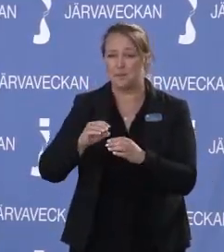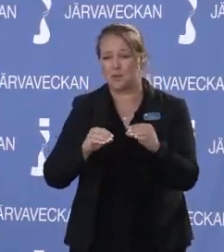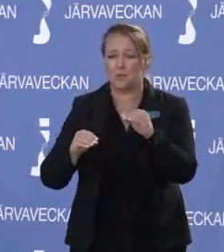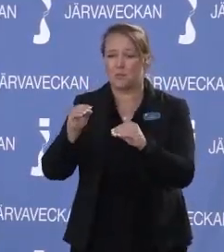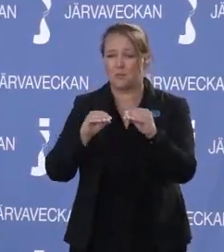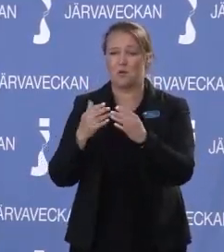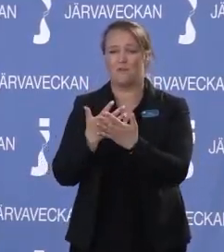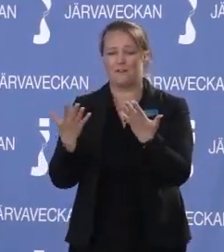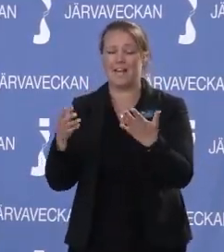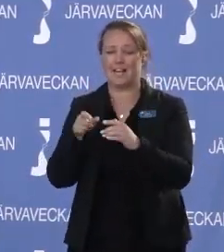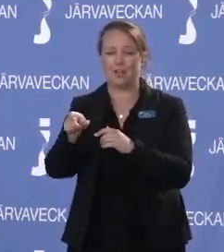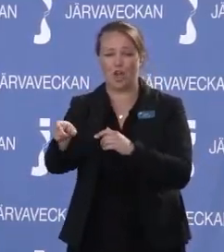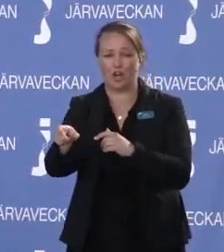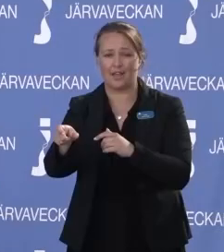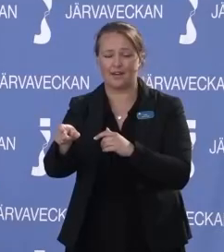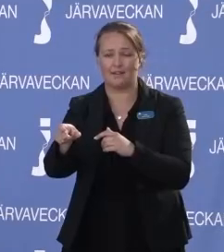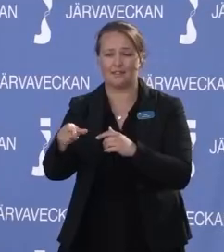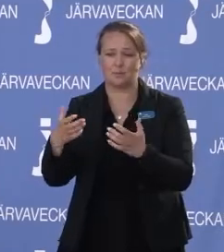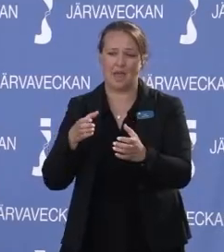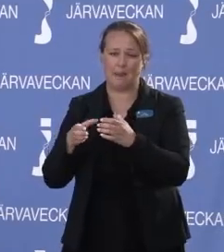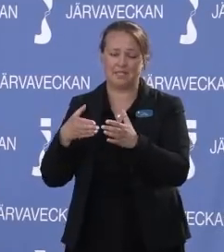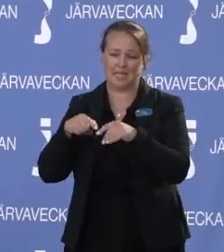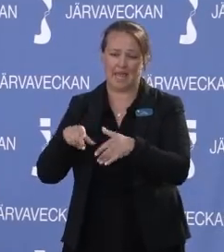till. Du,